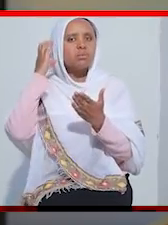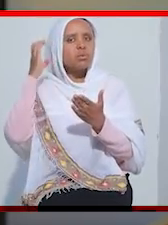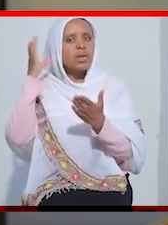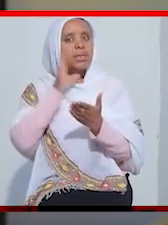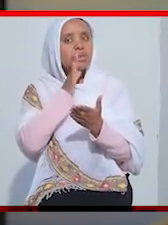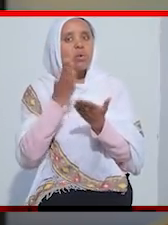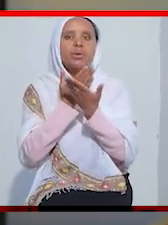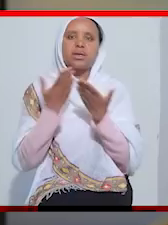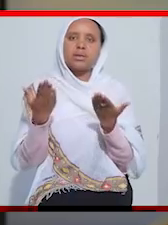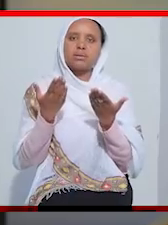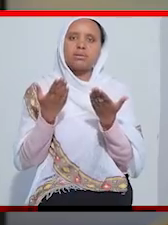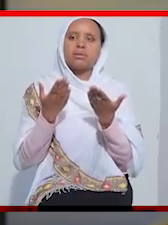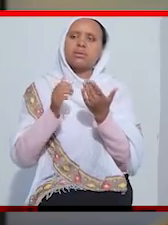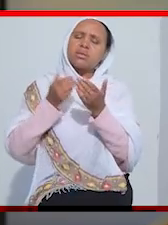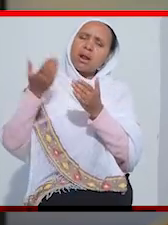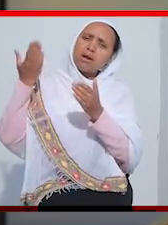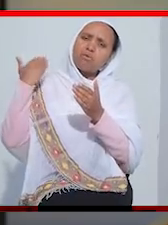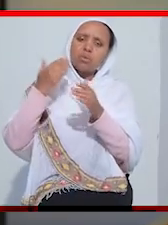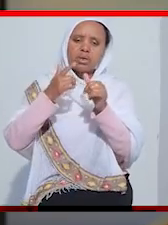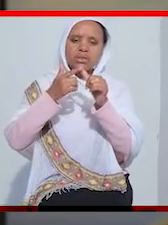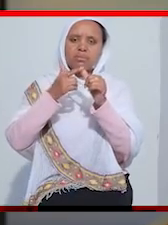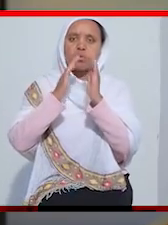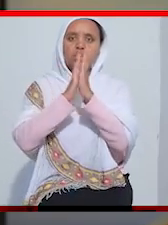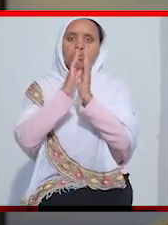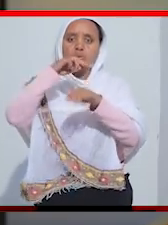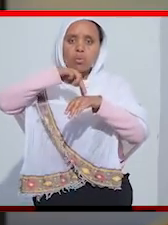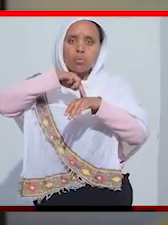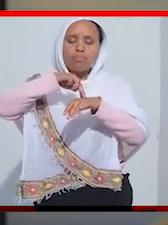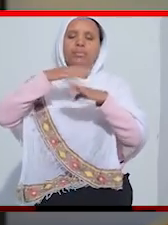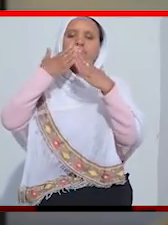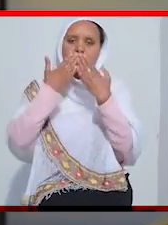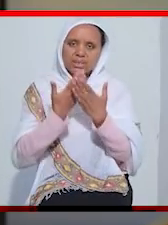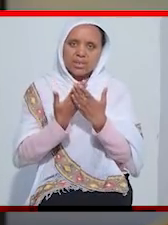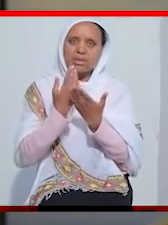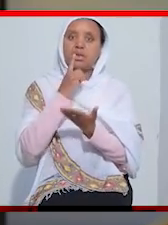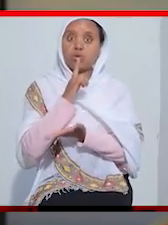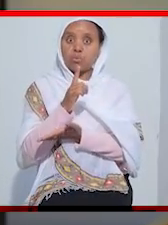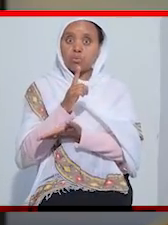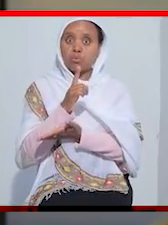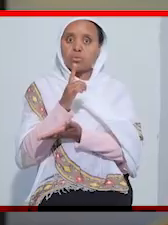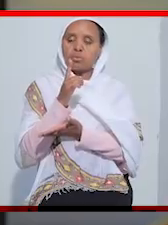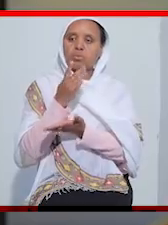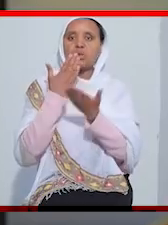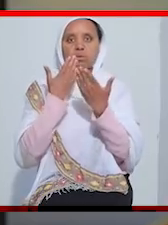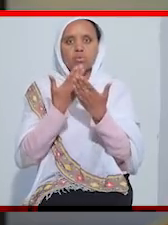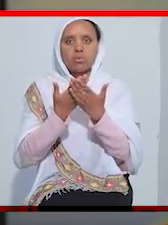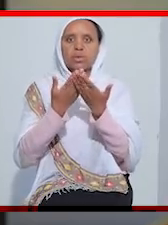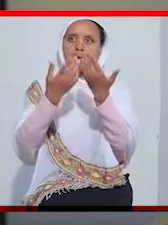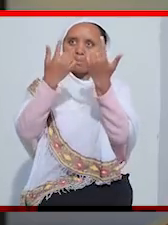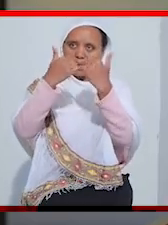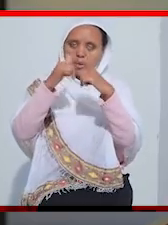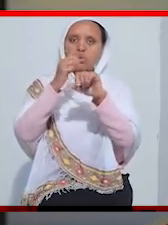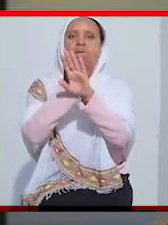ስላላየውም ነገር ስለሰማውም ስላልሰማውም ነገር ስላለፈው ነገር የመጀመሪያው ለጸሎት ሲቆም እያመሰገነ ነው ሚል ወይስ